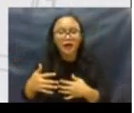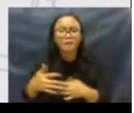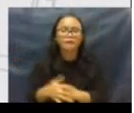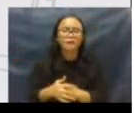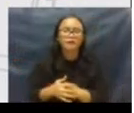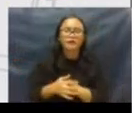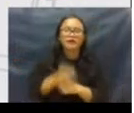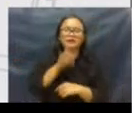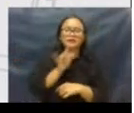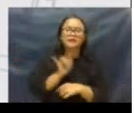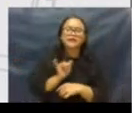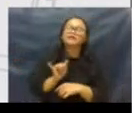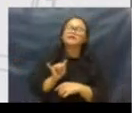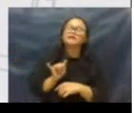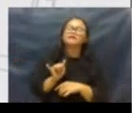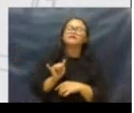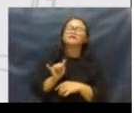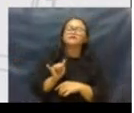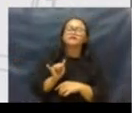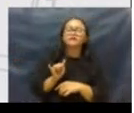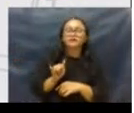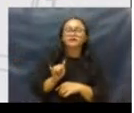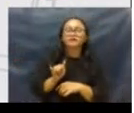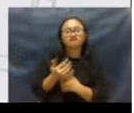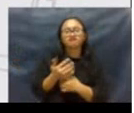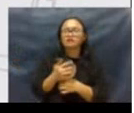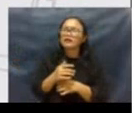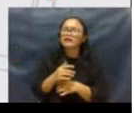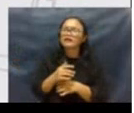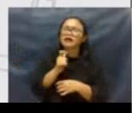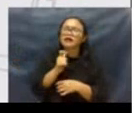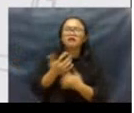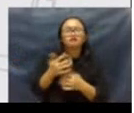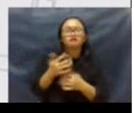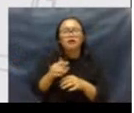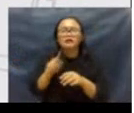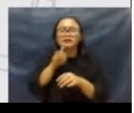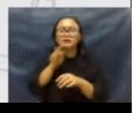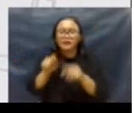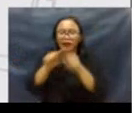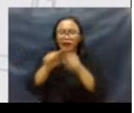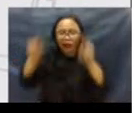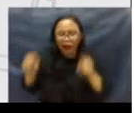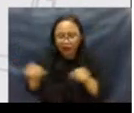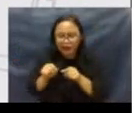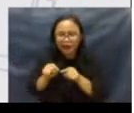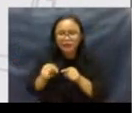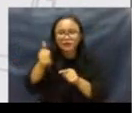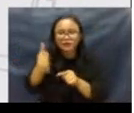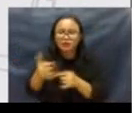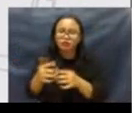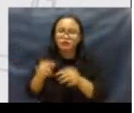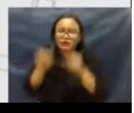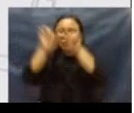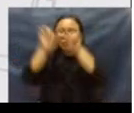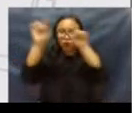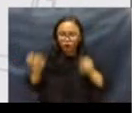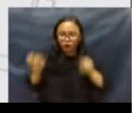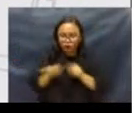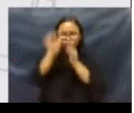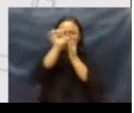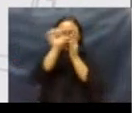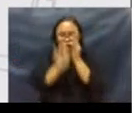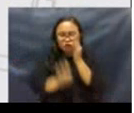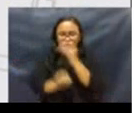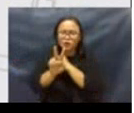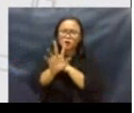terdokumentasi sehingga bisa disimak berulang-ulang. Misalnya buat naskah pendek 250 kata aja, itu kira-kira